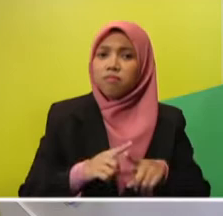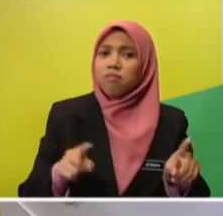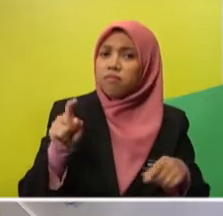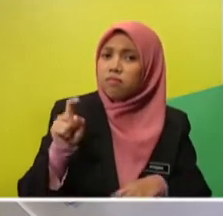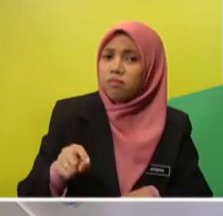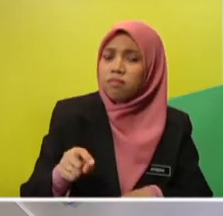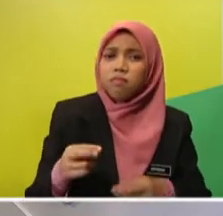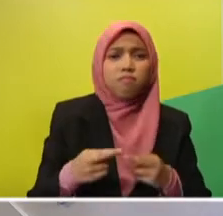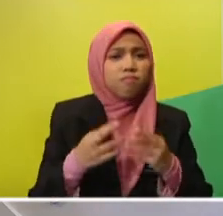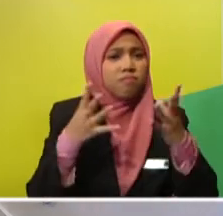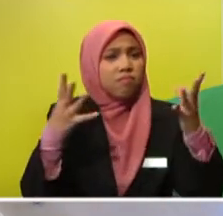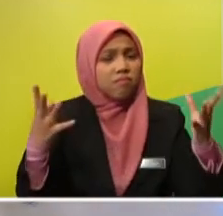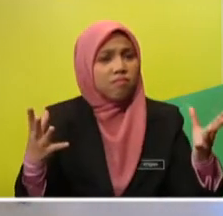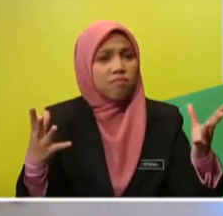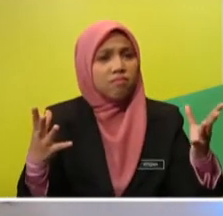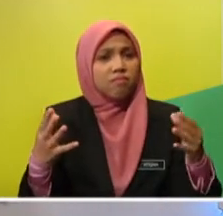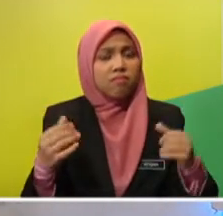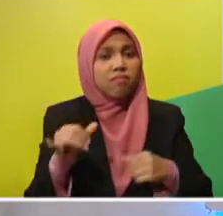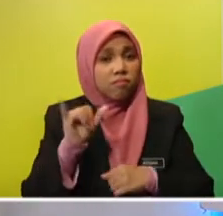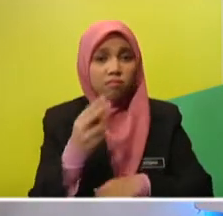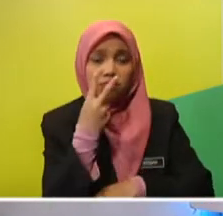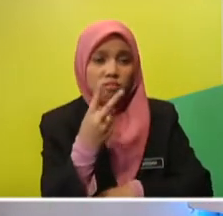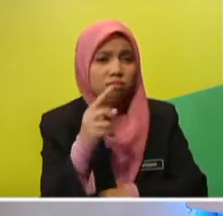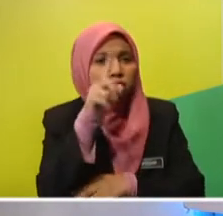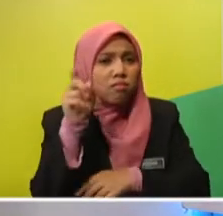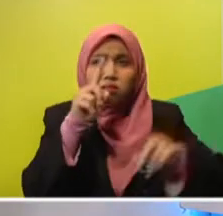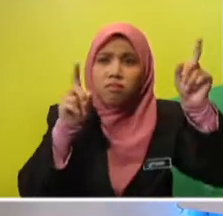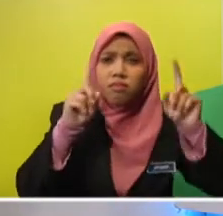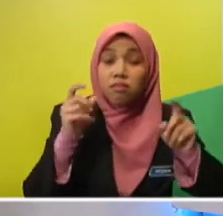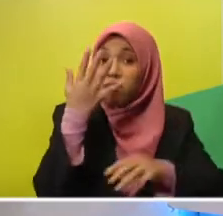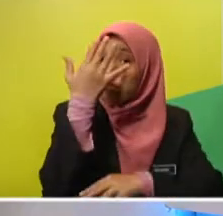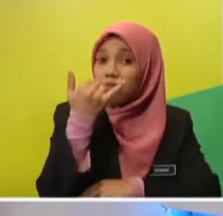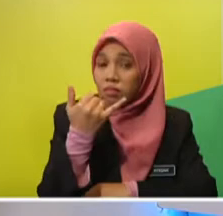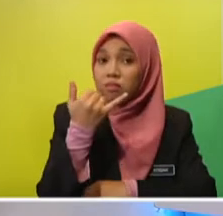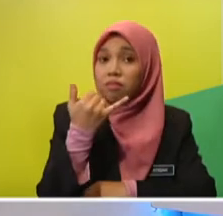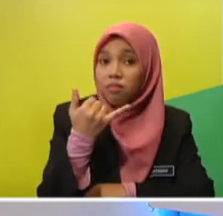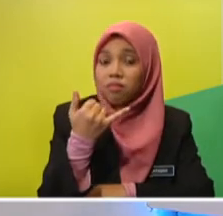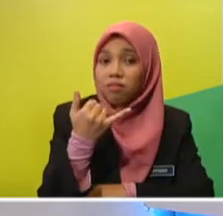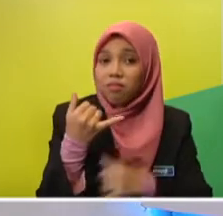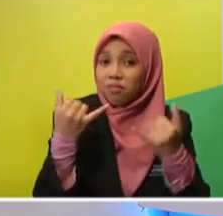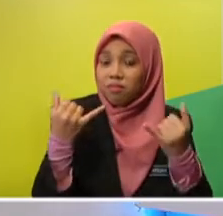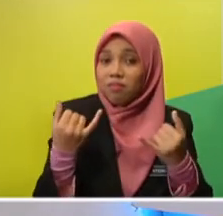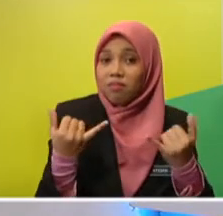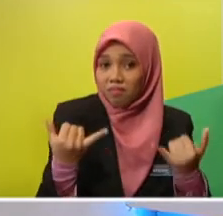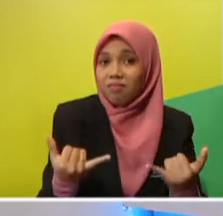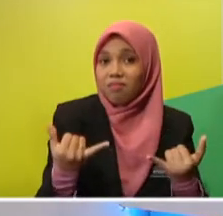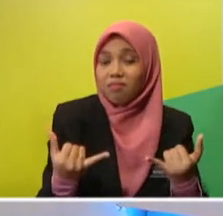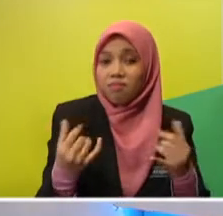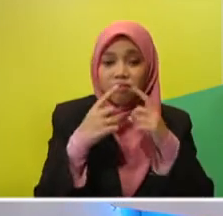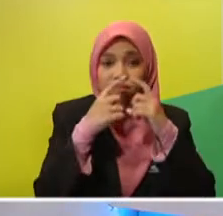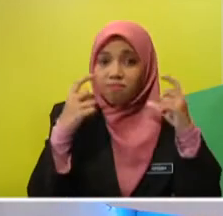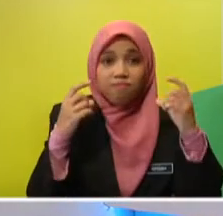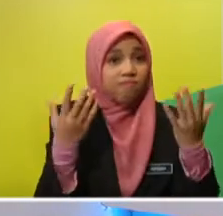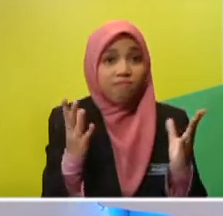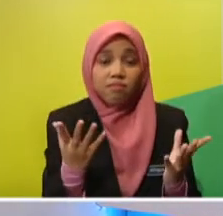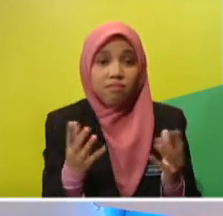ramai dalam kalangan anda yang sedang menonton tertanya-tanya mengapa kami di studio hari ini tidak mengenakan pelitup muka.